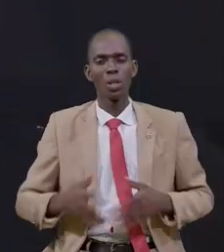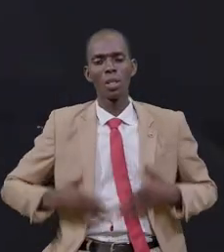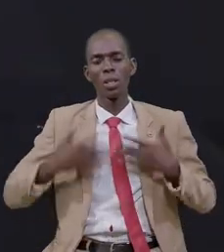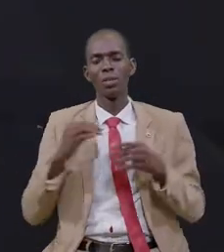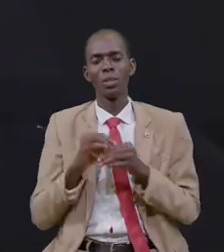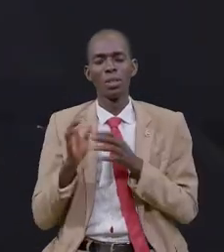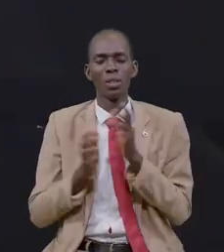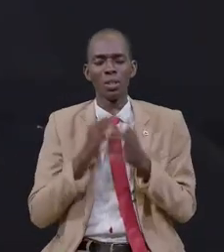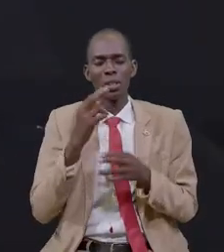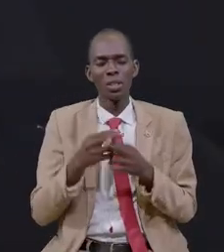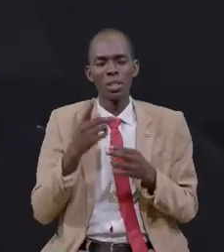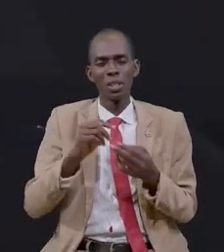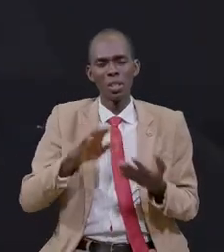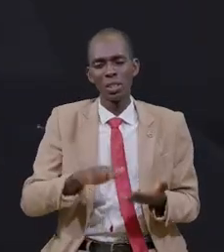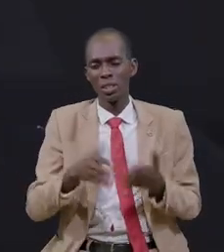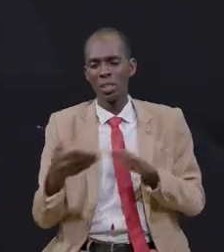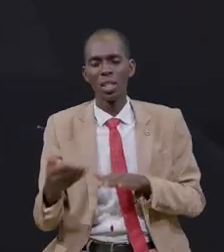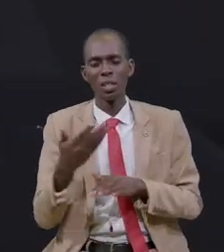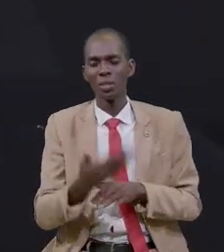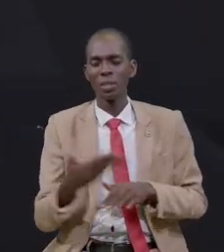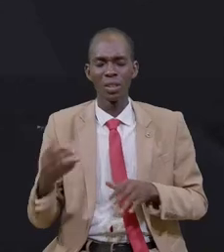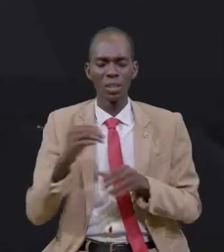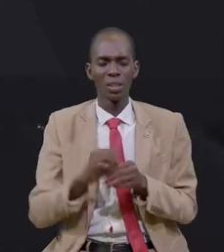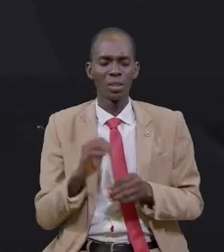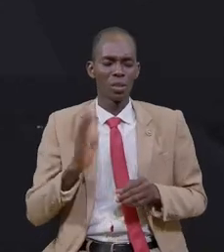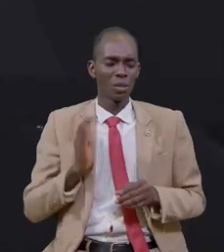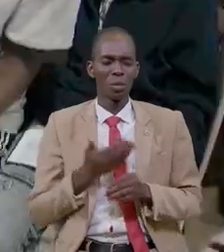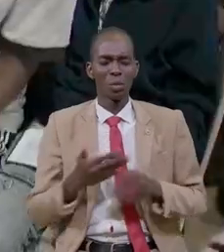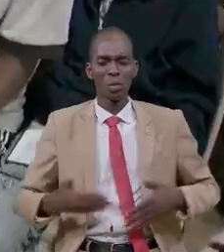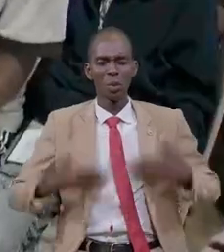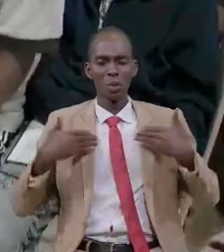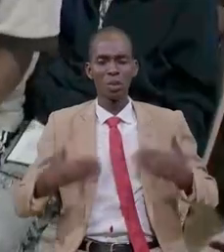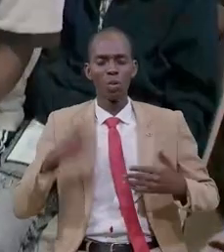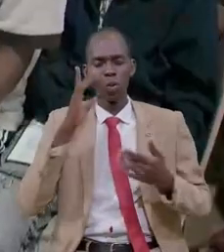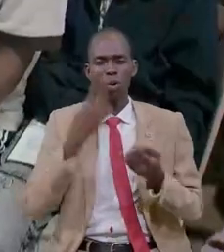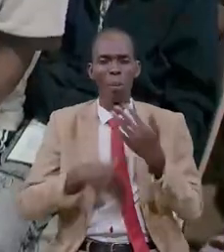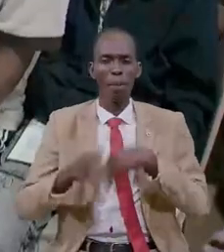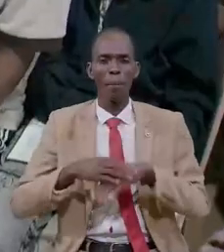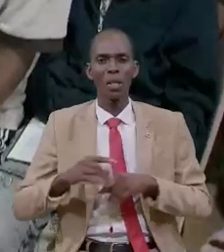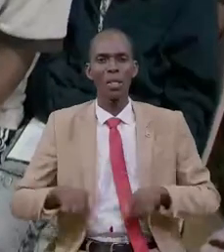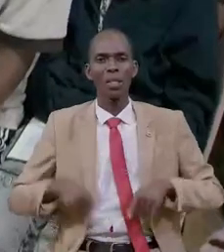les choses mortes dans ton corps, tout reprendra vie au nom de Jésus.